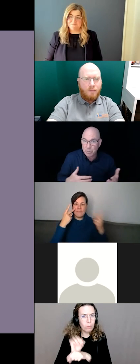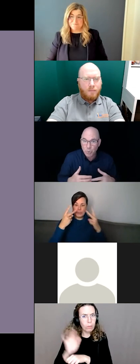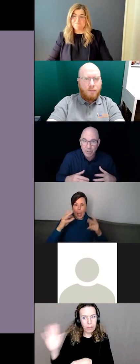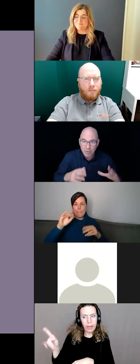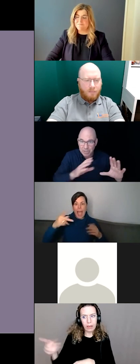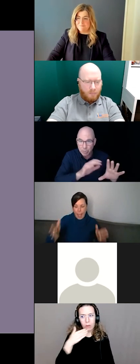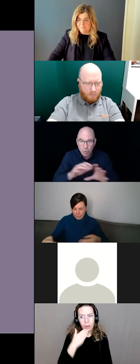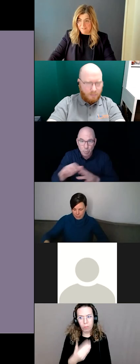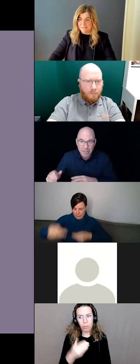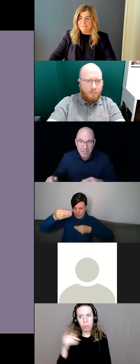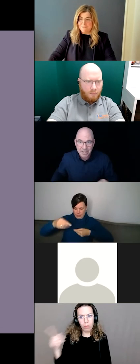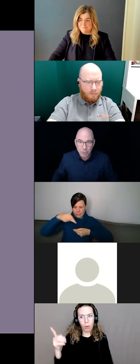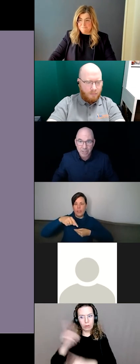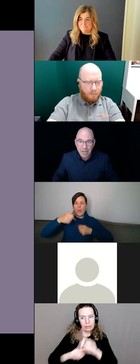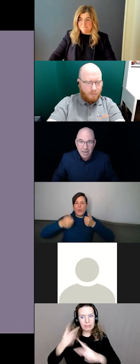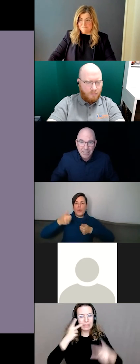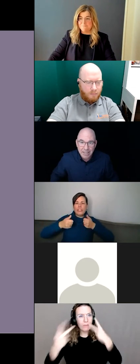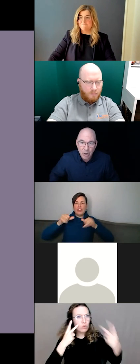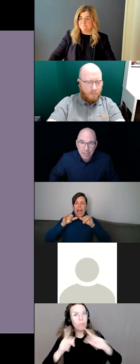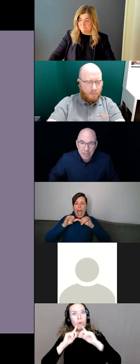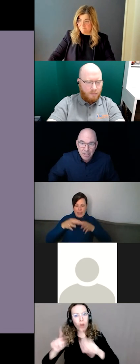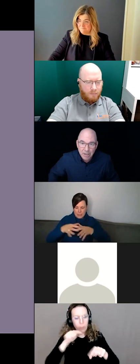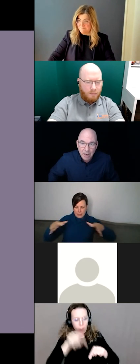signes visuels quand la pizza est prête,